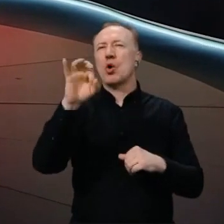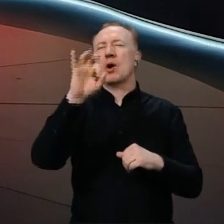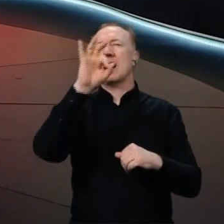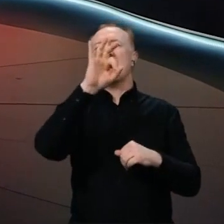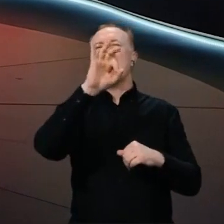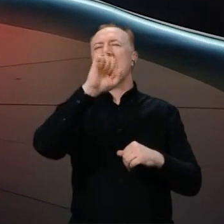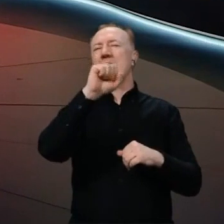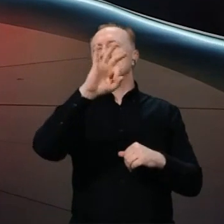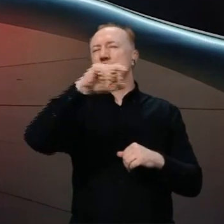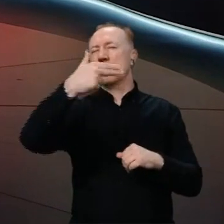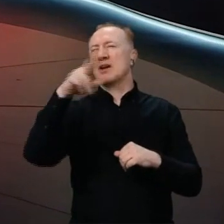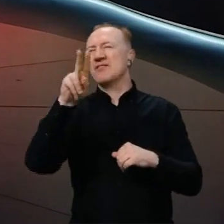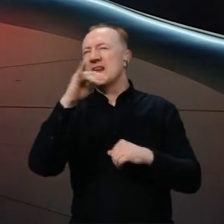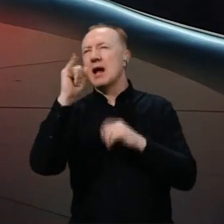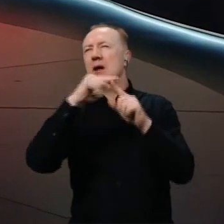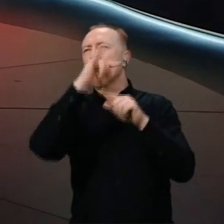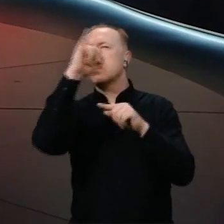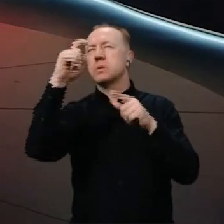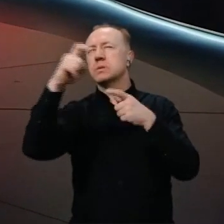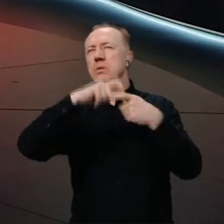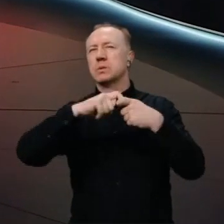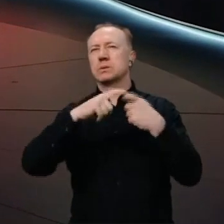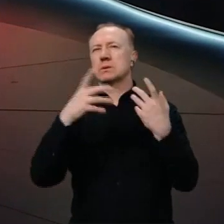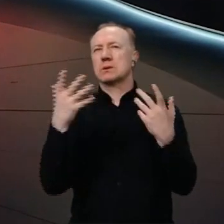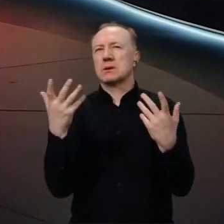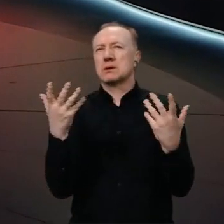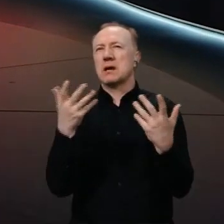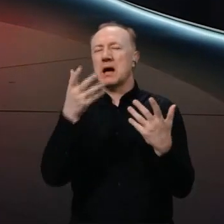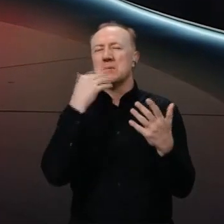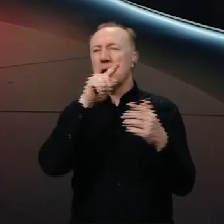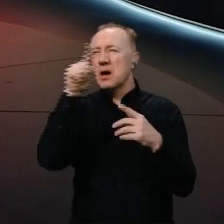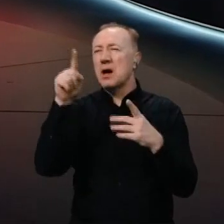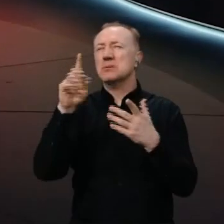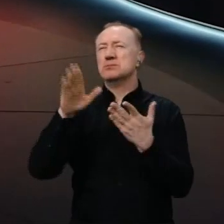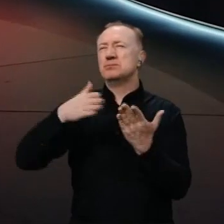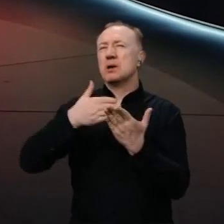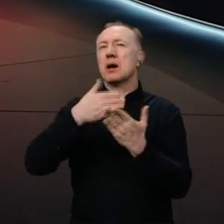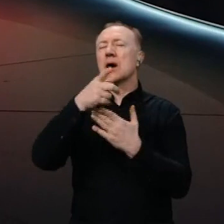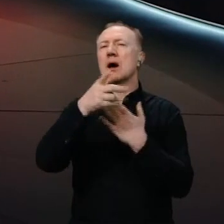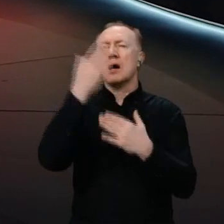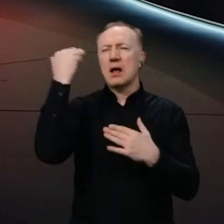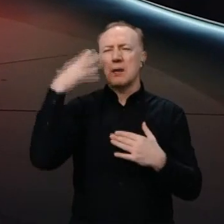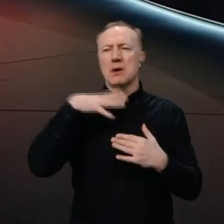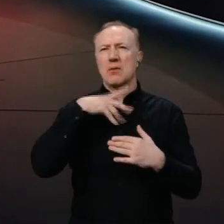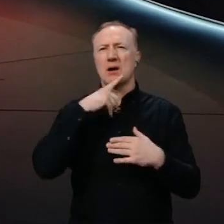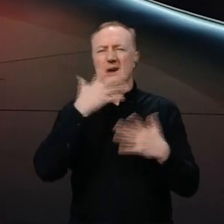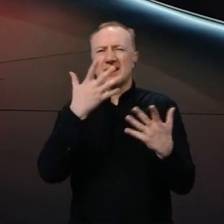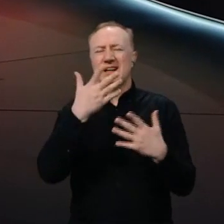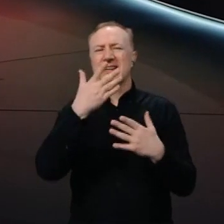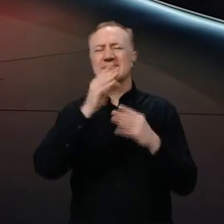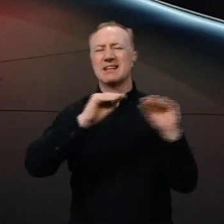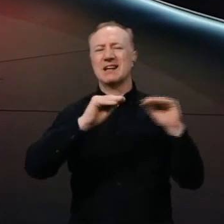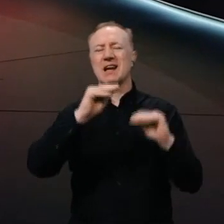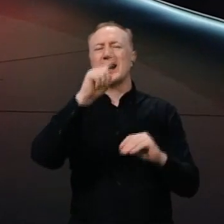gdzieś to zaburza przekaz. Bo to, co mówi Maciek, to wczoraj miałem przyjemność rozmawiania z trenerem Engelem, a wcześniej z trenerem